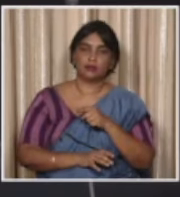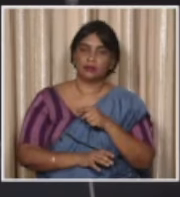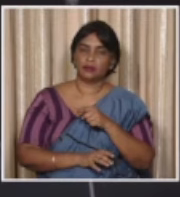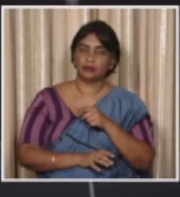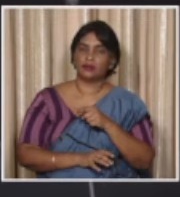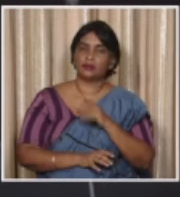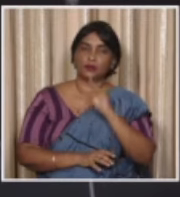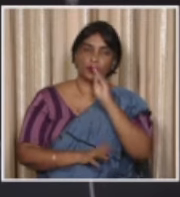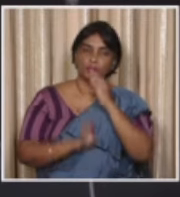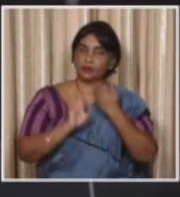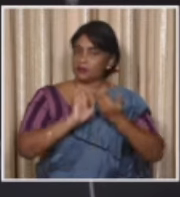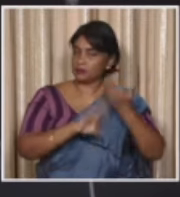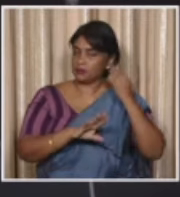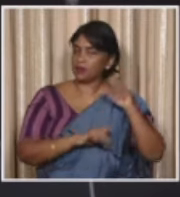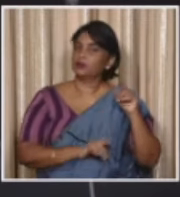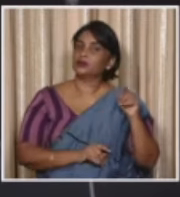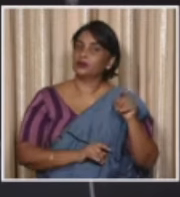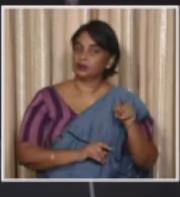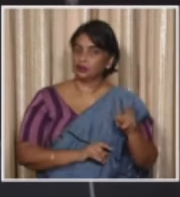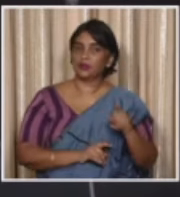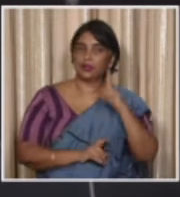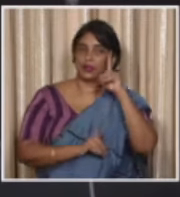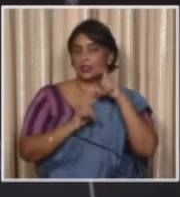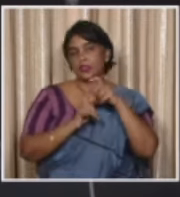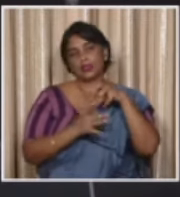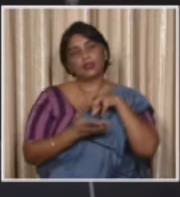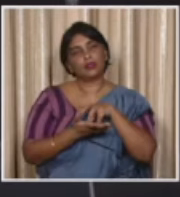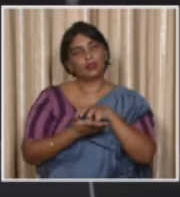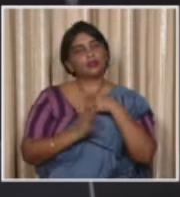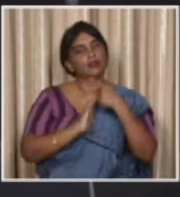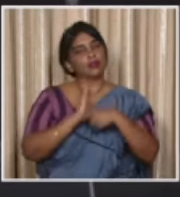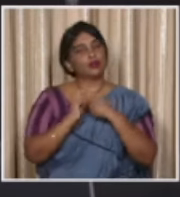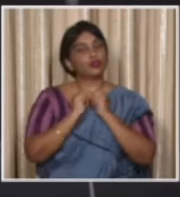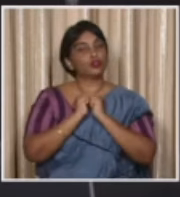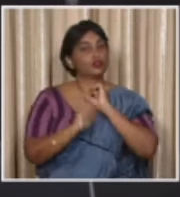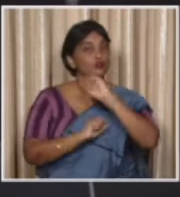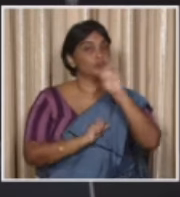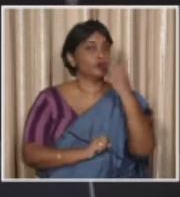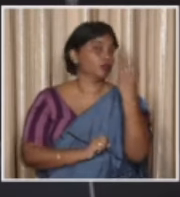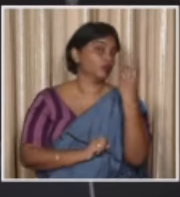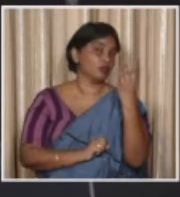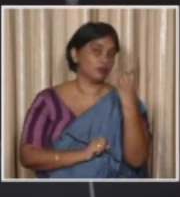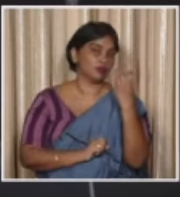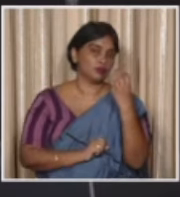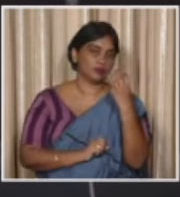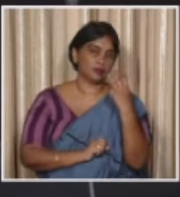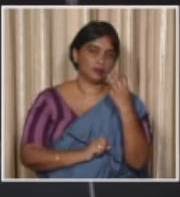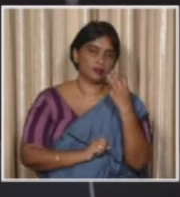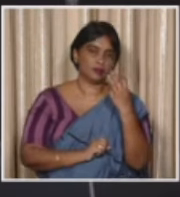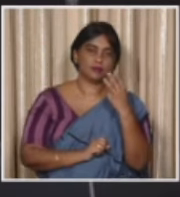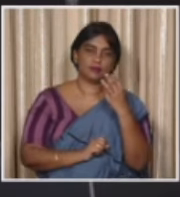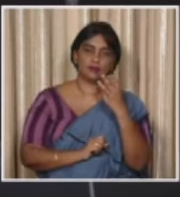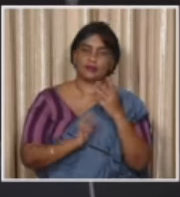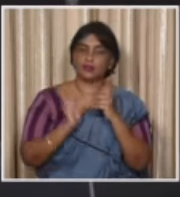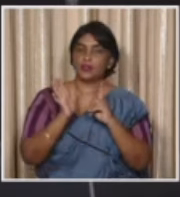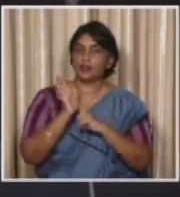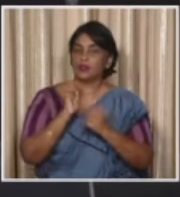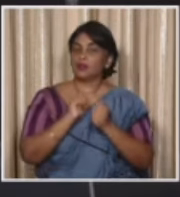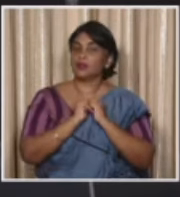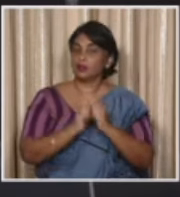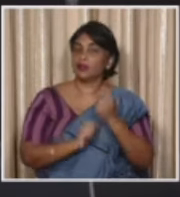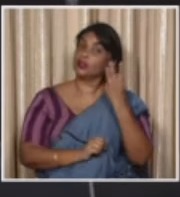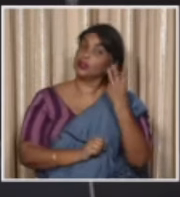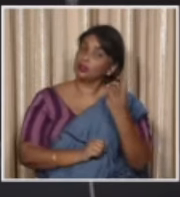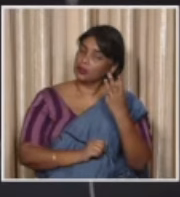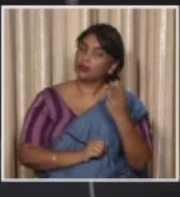ඕනේ එක්තරා වකවානුවක එක දිස්ත්‍රික්කයකින් දුන්න මුළු ලංකාවටම පත්තින් 3000 අනාධ්‍යන. දැන් මේ